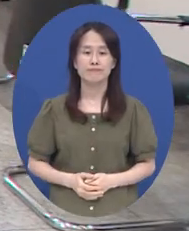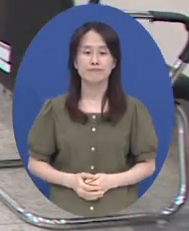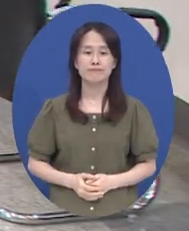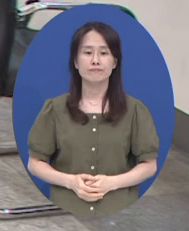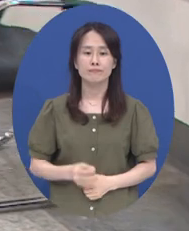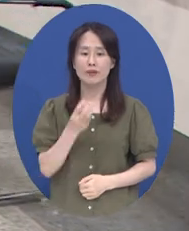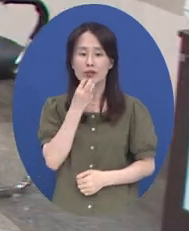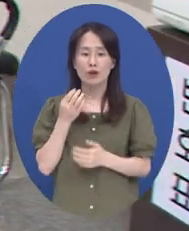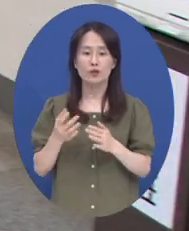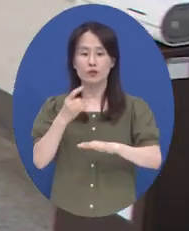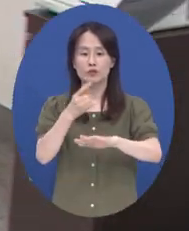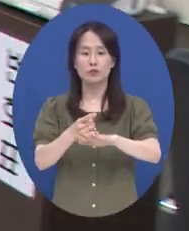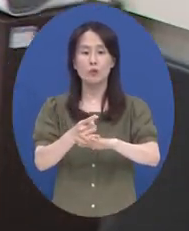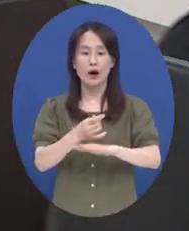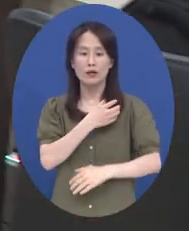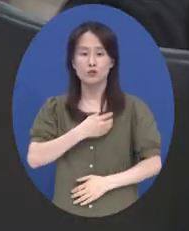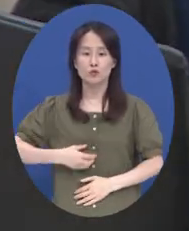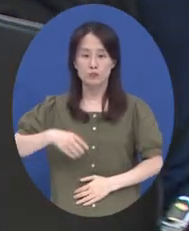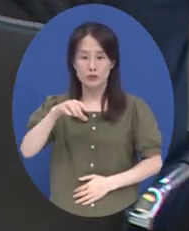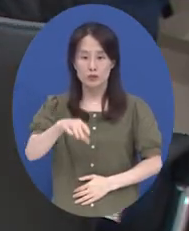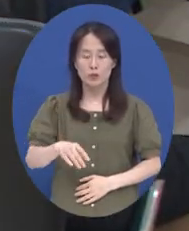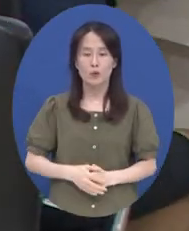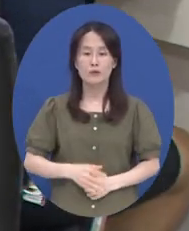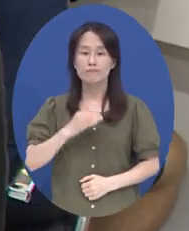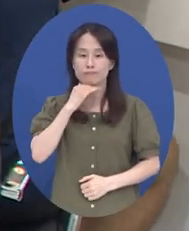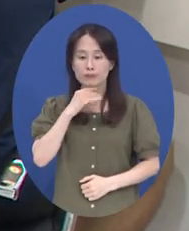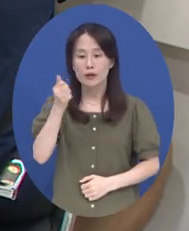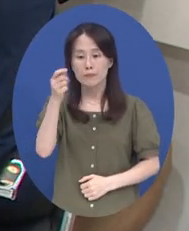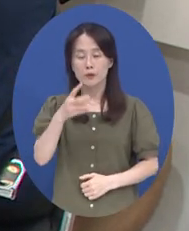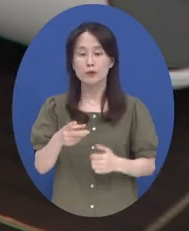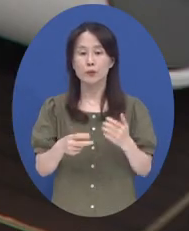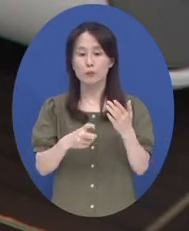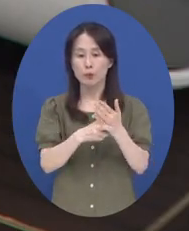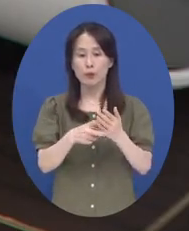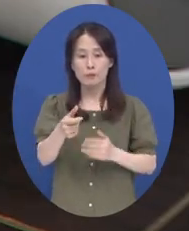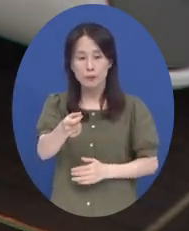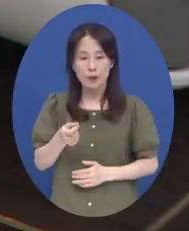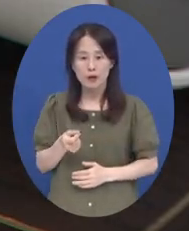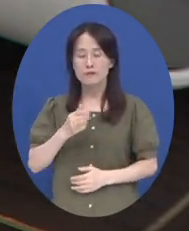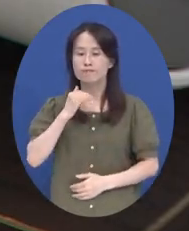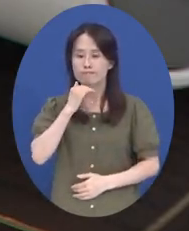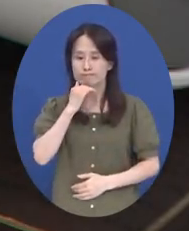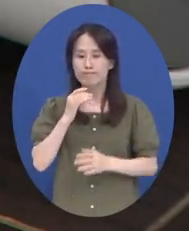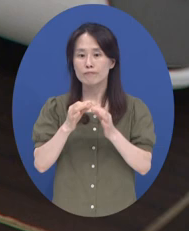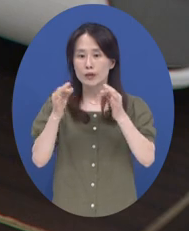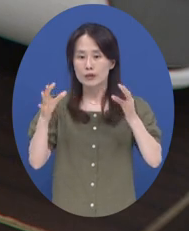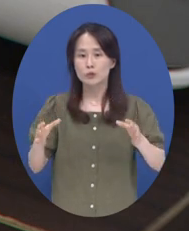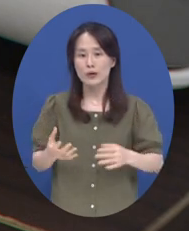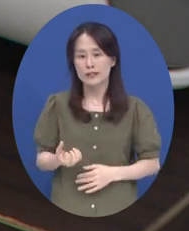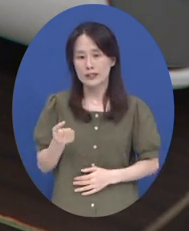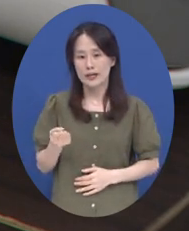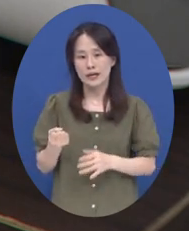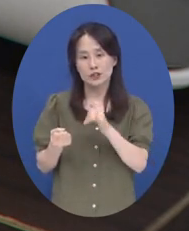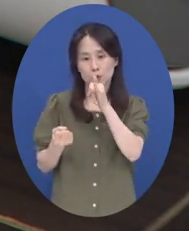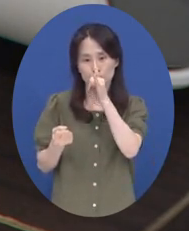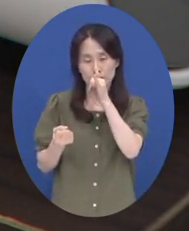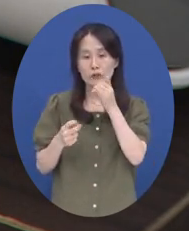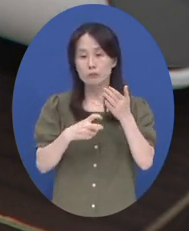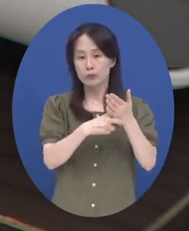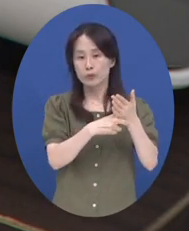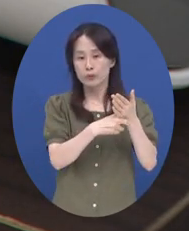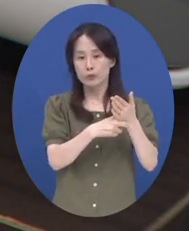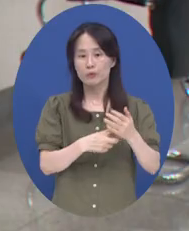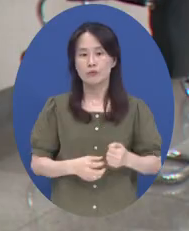경기도 의왕시에 1 주민센터 순번 대기표를 뽑는 사람들 순서를 기다리는 동안 손에 꼭 지워진 순번